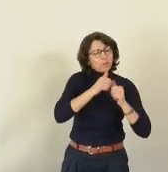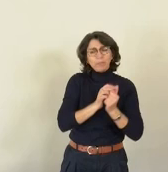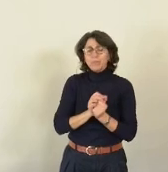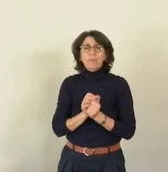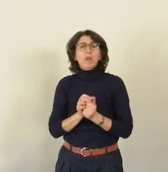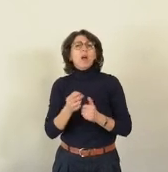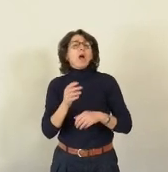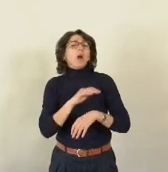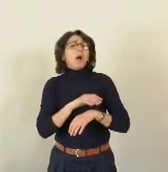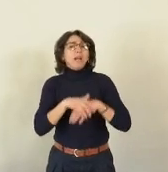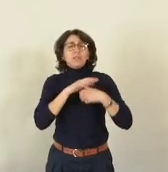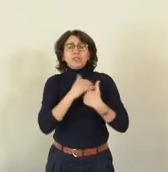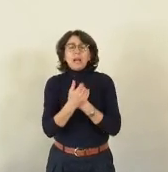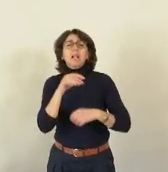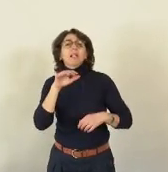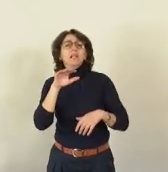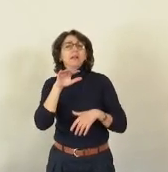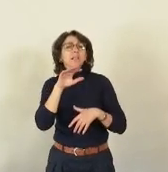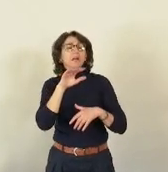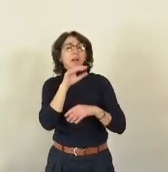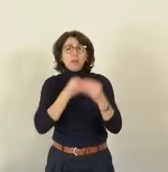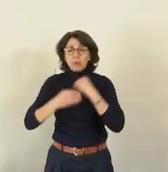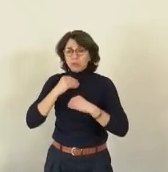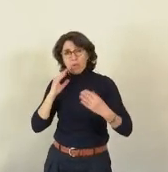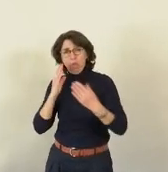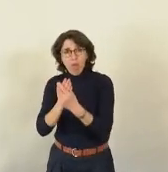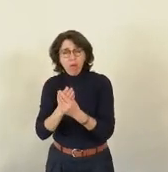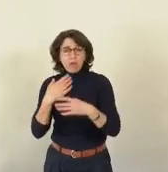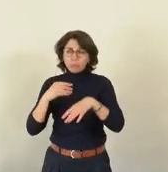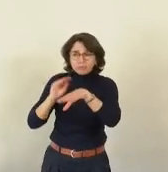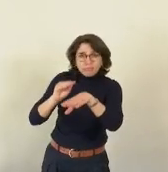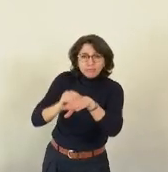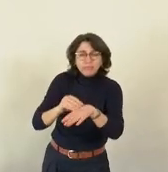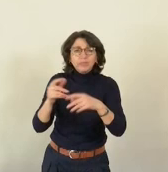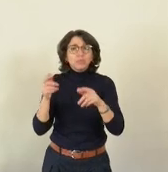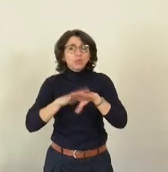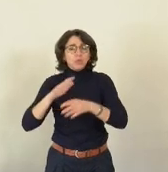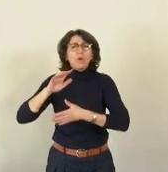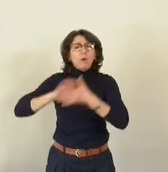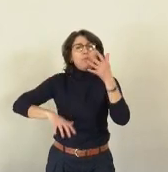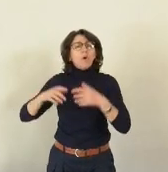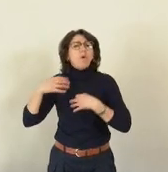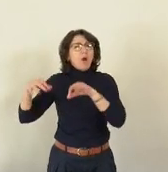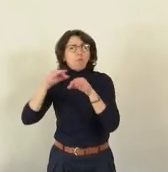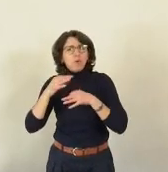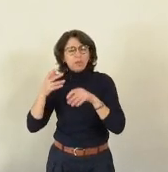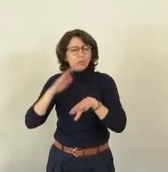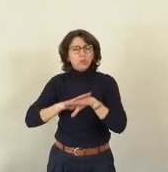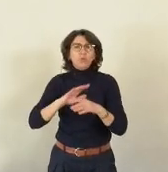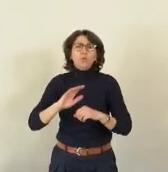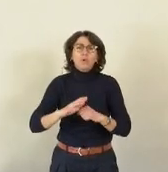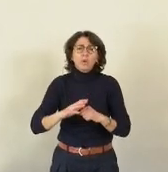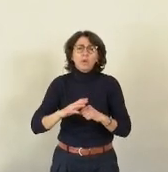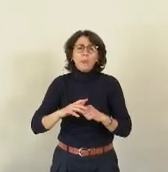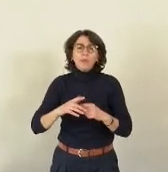irruption dans les débats parlementaire que ce soit comme préconisation dans le rapport parlementaire sur la souveraineté alimentaire de la députée